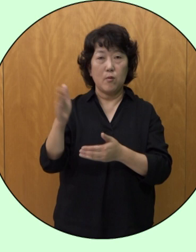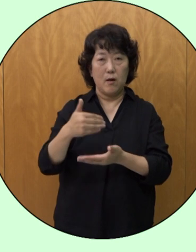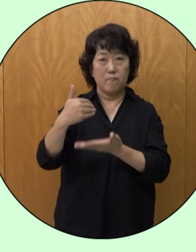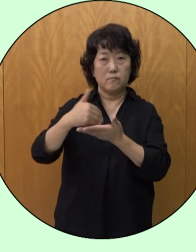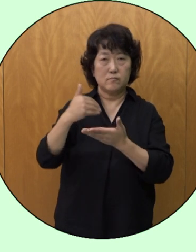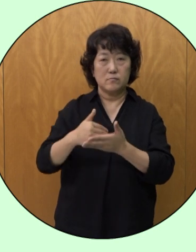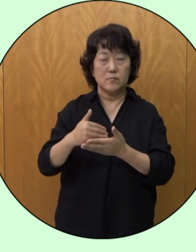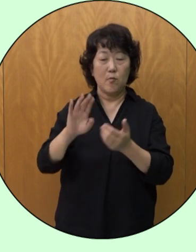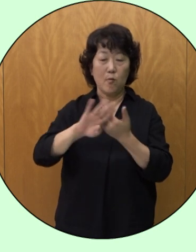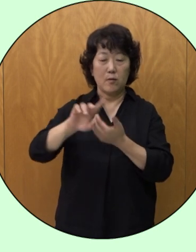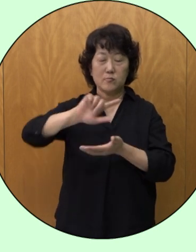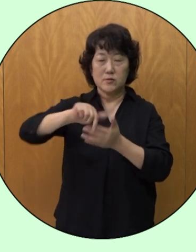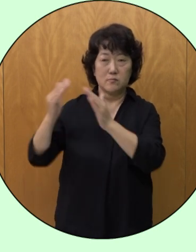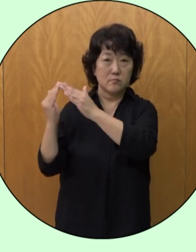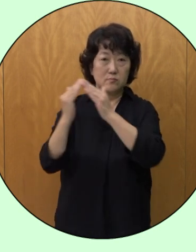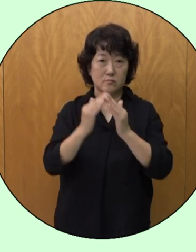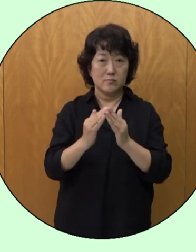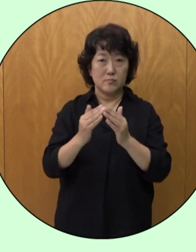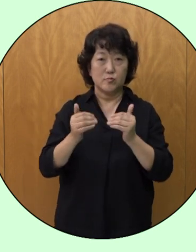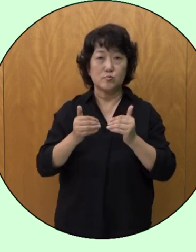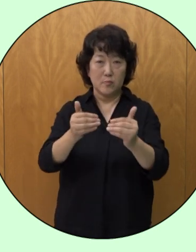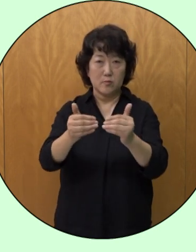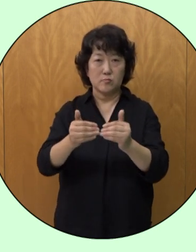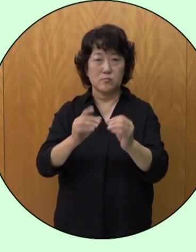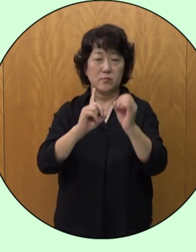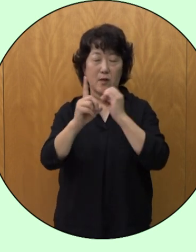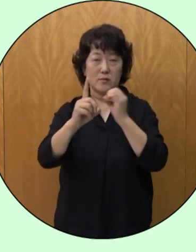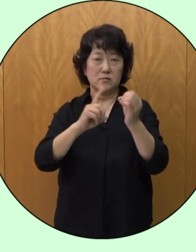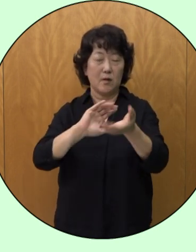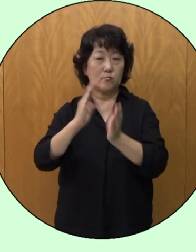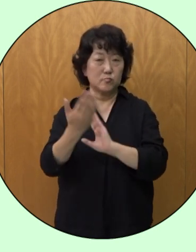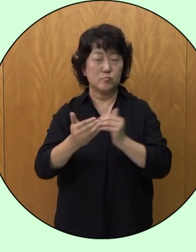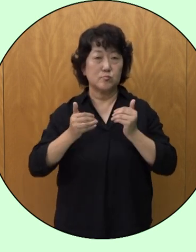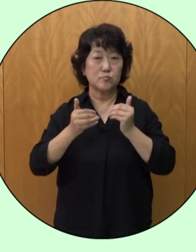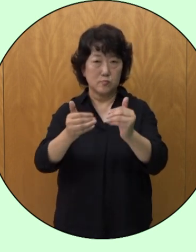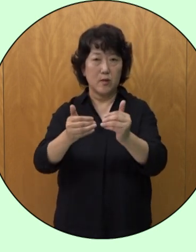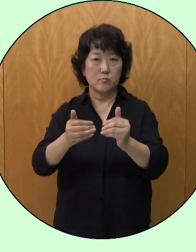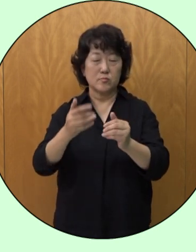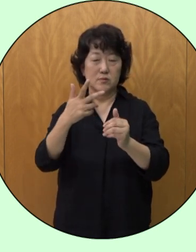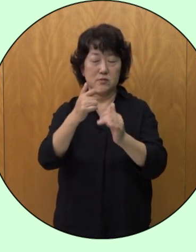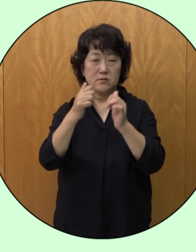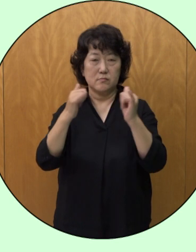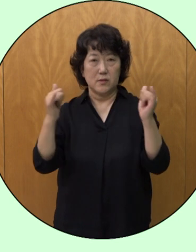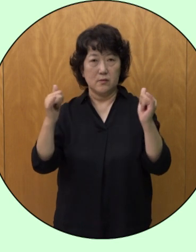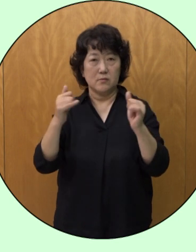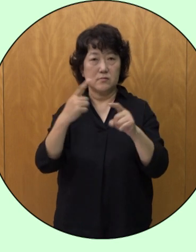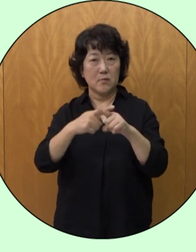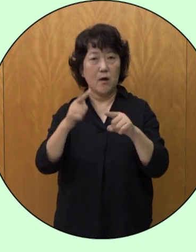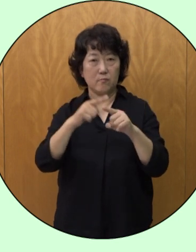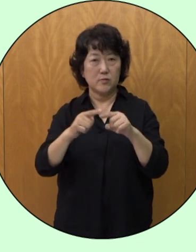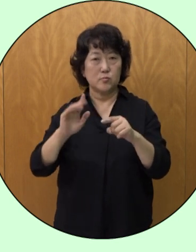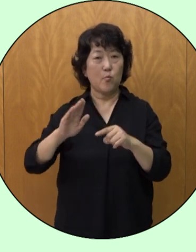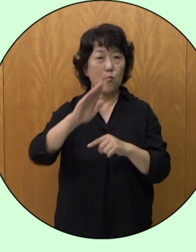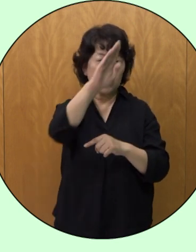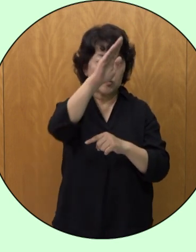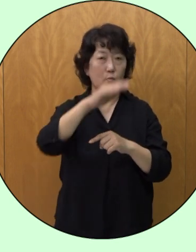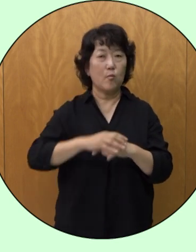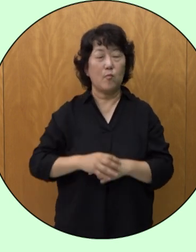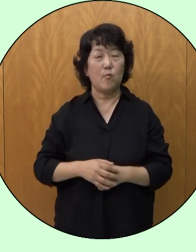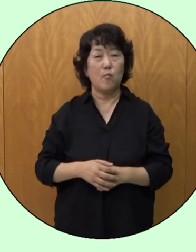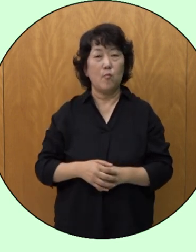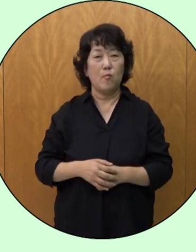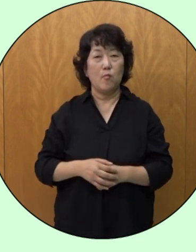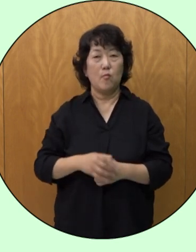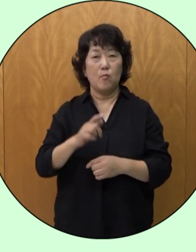や、あるいはデジタル化の加速による市民サービスの向上、並びにですね、超スマート自治体への転